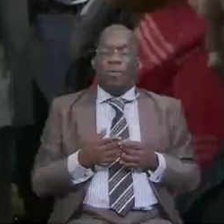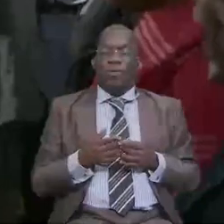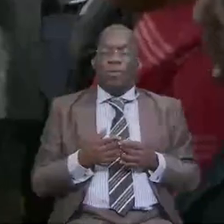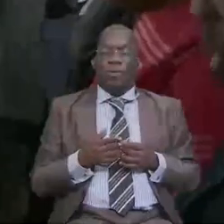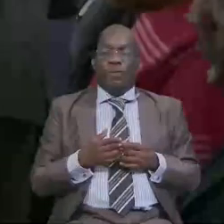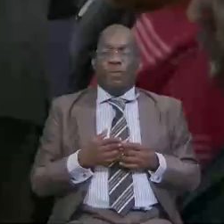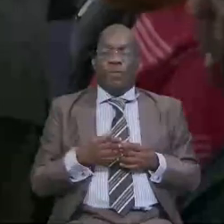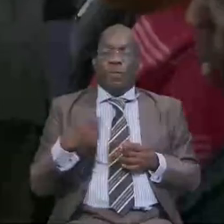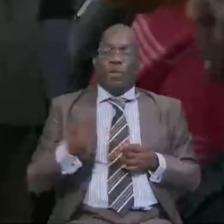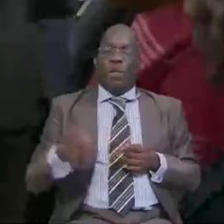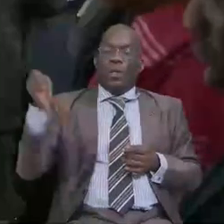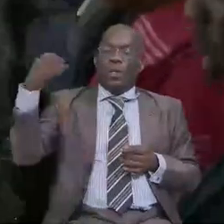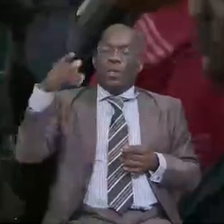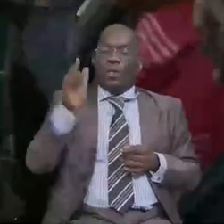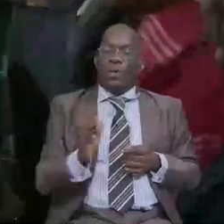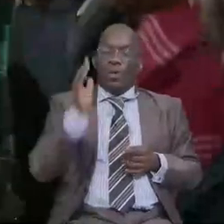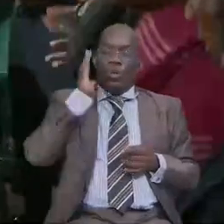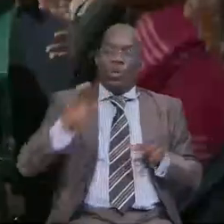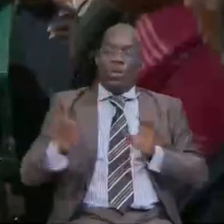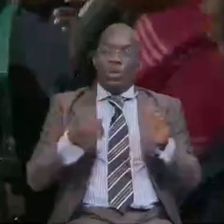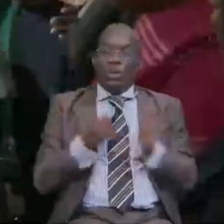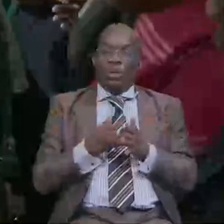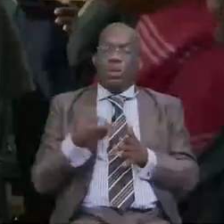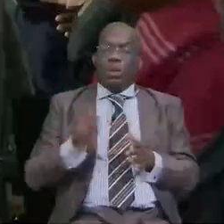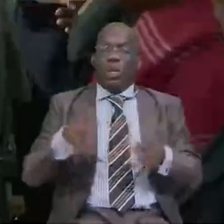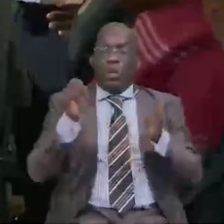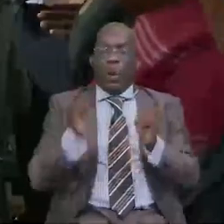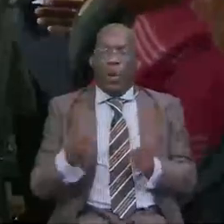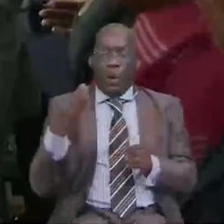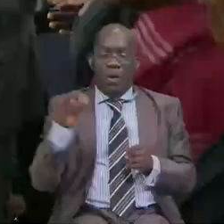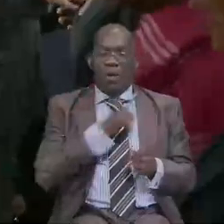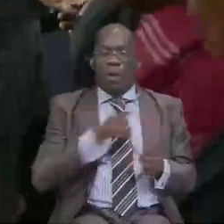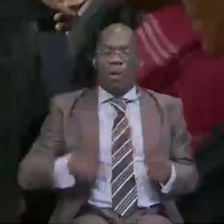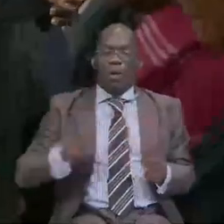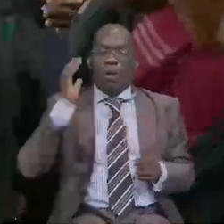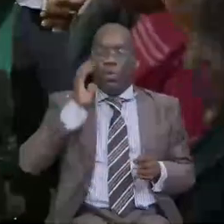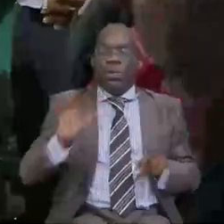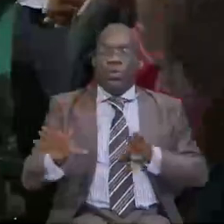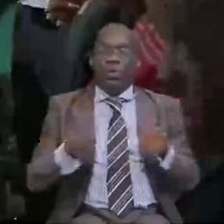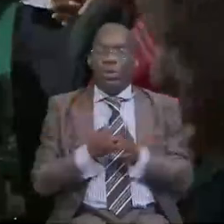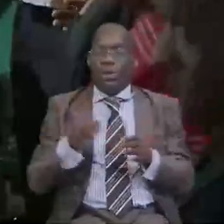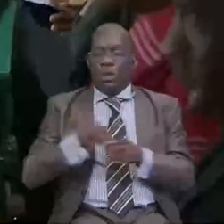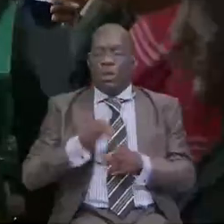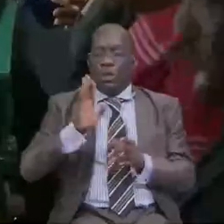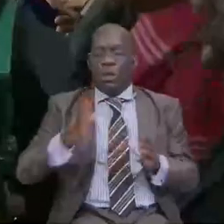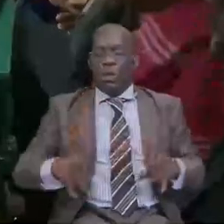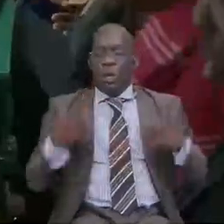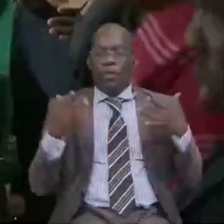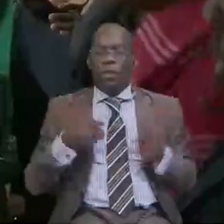La grâce de Dieu le fera. La puissance du Seigneur le fera dans ta vie. Parle au Seigneur, parle au Seigneur.